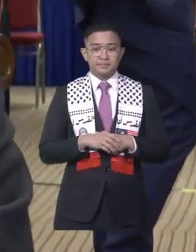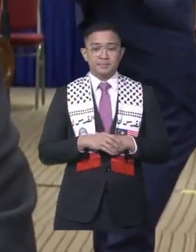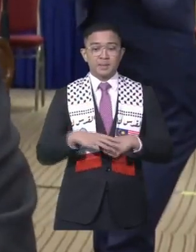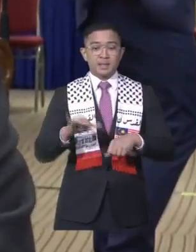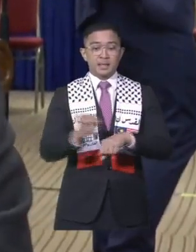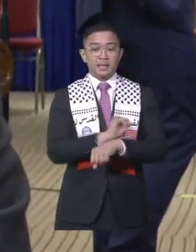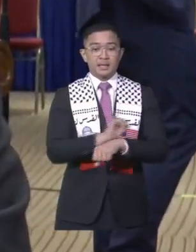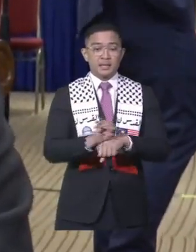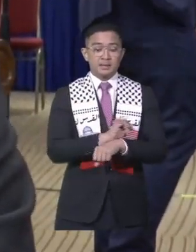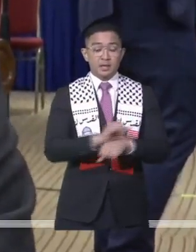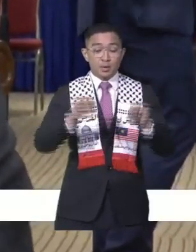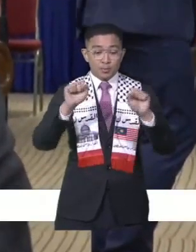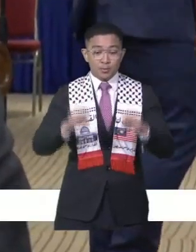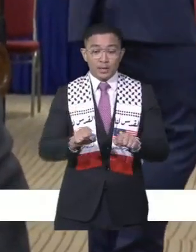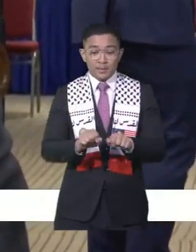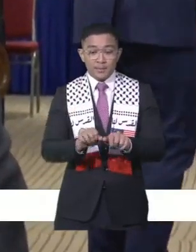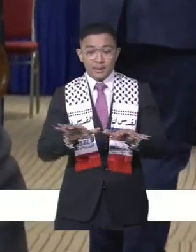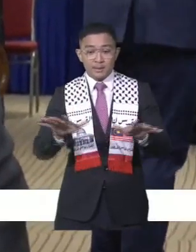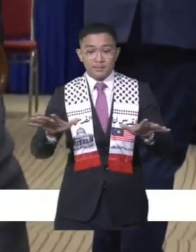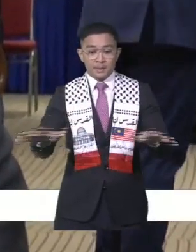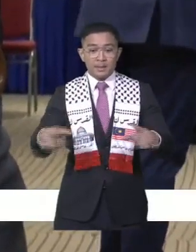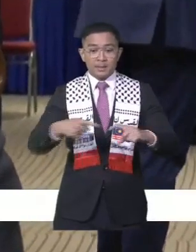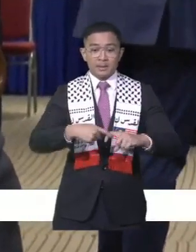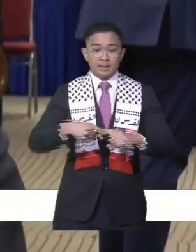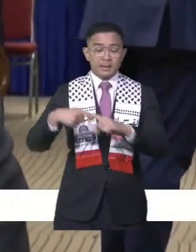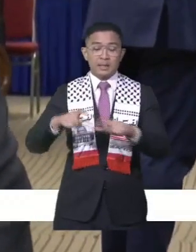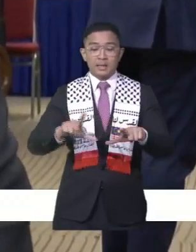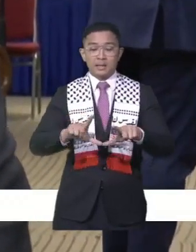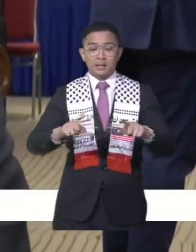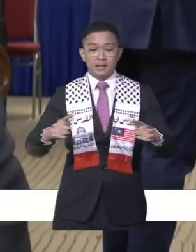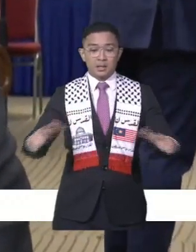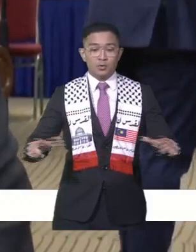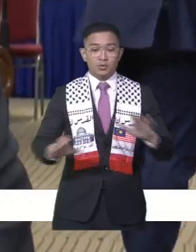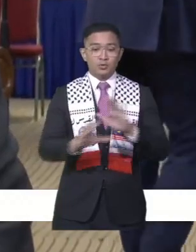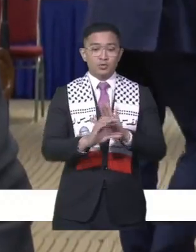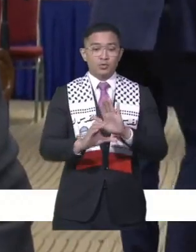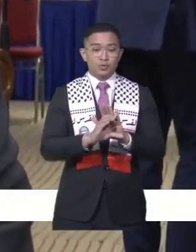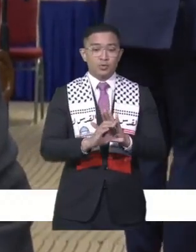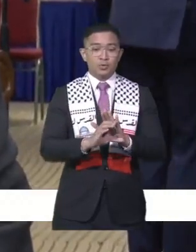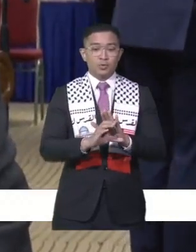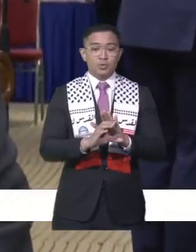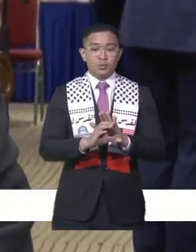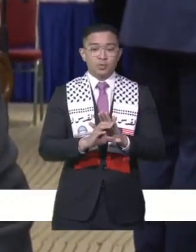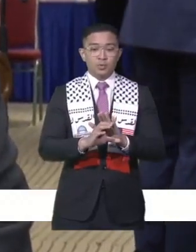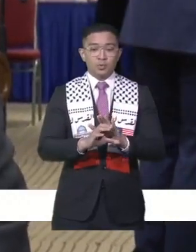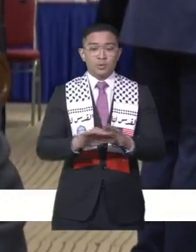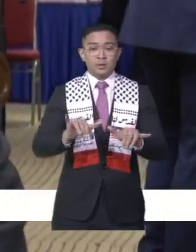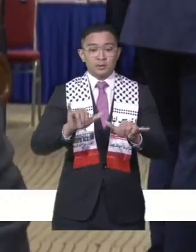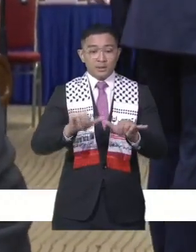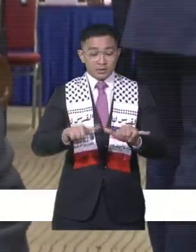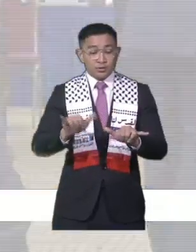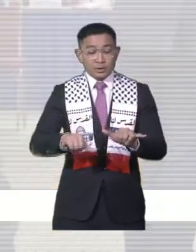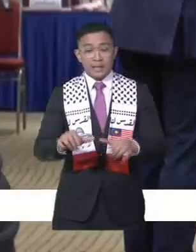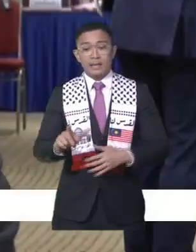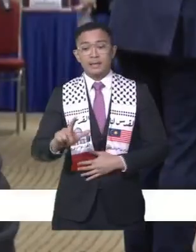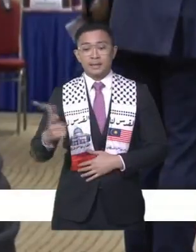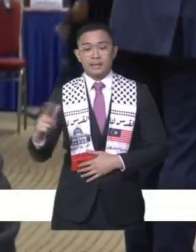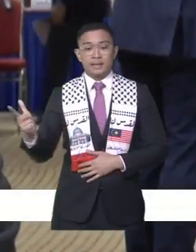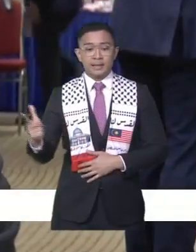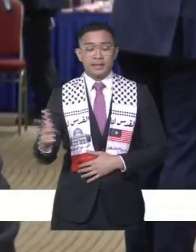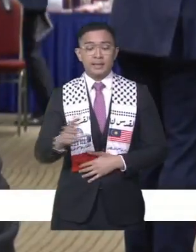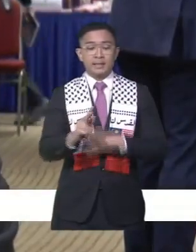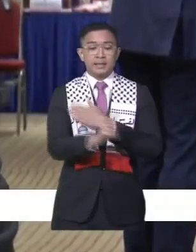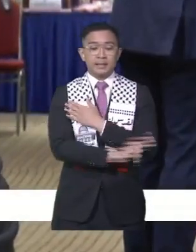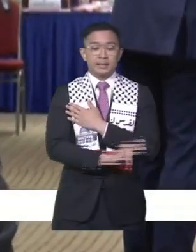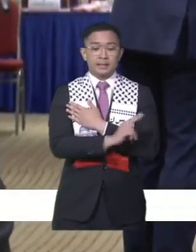industri yang boleh dikembangkan yang berkaitan dengan laut, contohnya kejurutaan marine dan sebagainya.